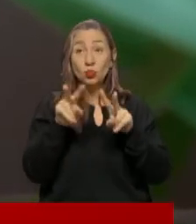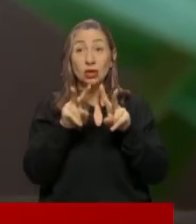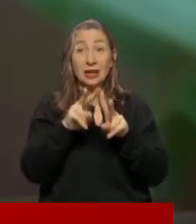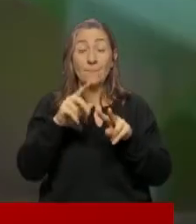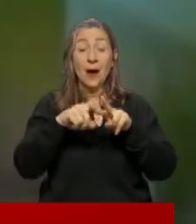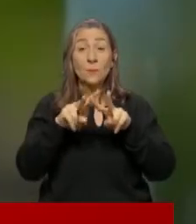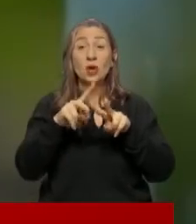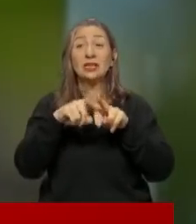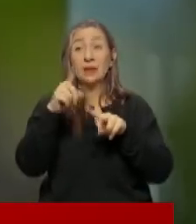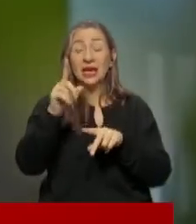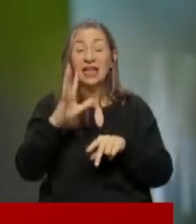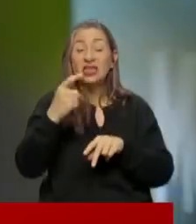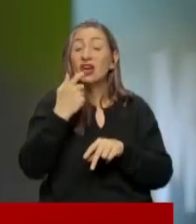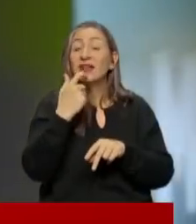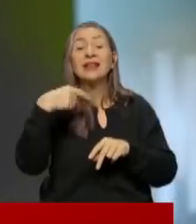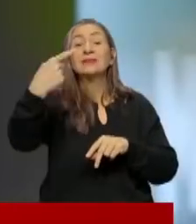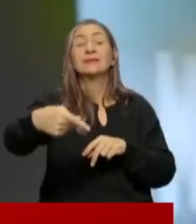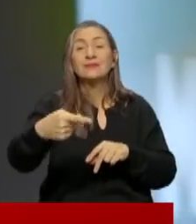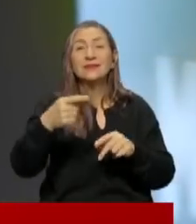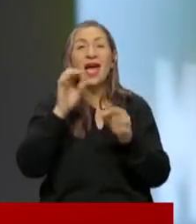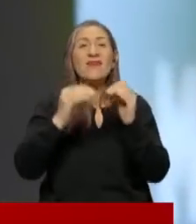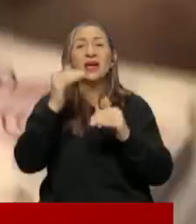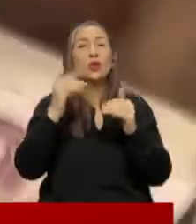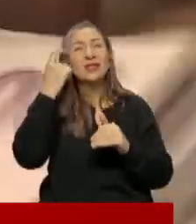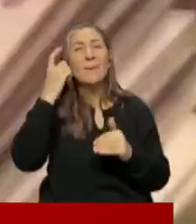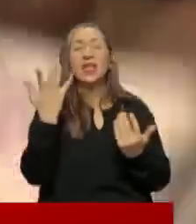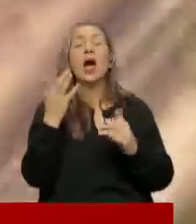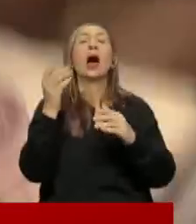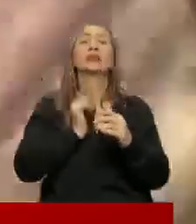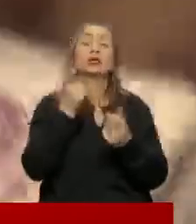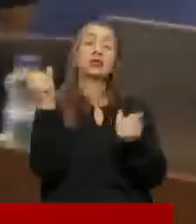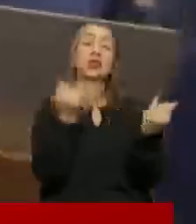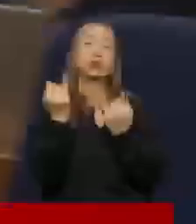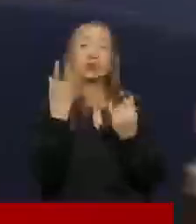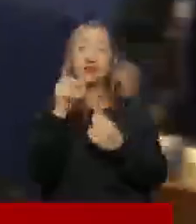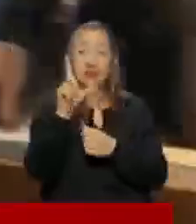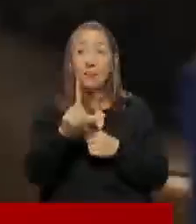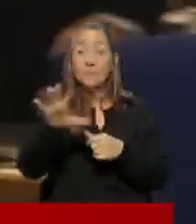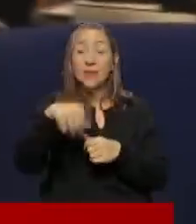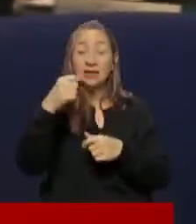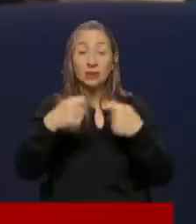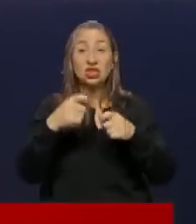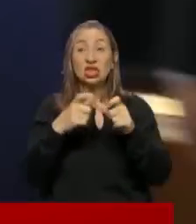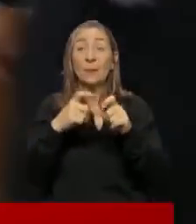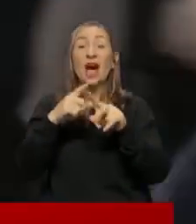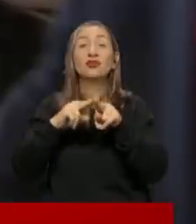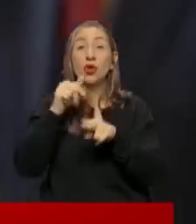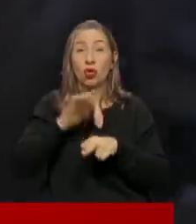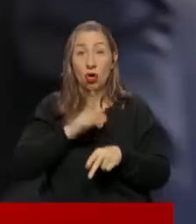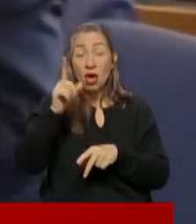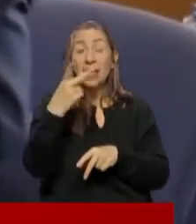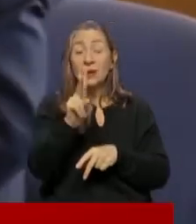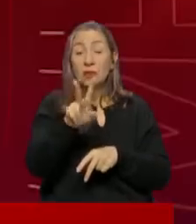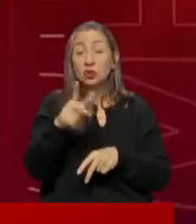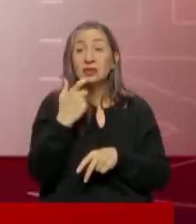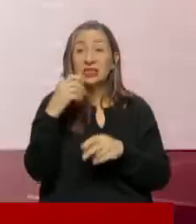Mahmut Asmalı da gelecek yılın enflasyon tahminlerine göre asgari ücrette artış olması gerektiğini söyledi. Merkez Bankası Başkanı Şahap Kavcıoğlu